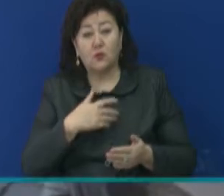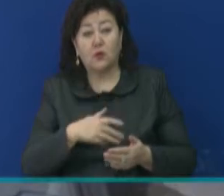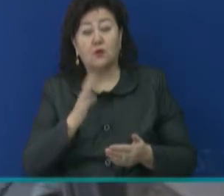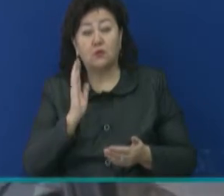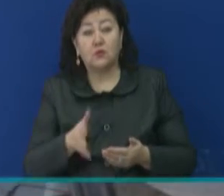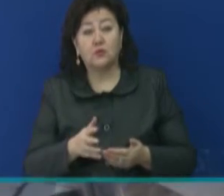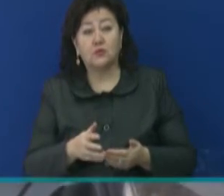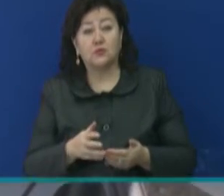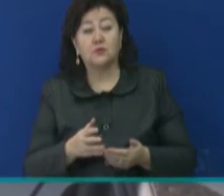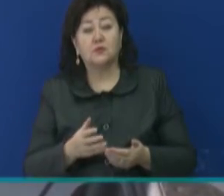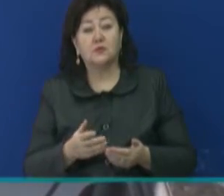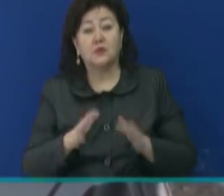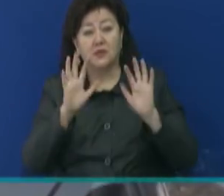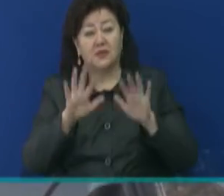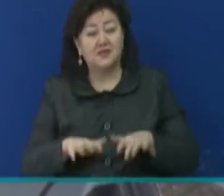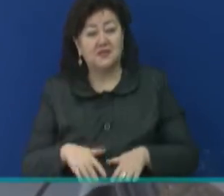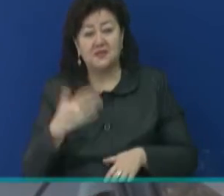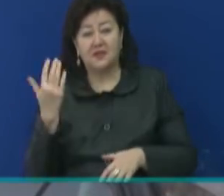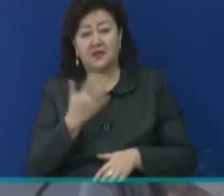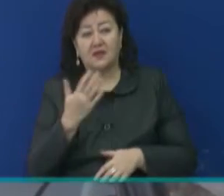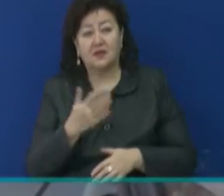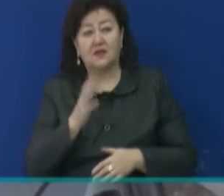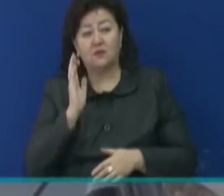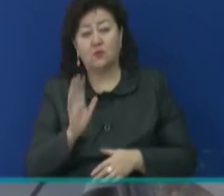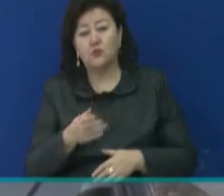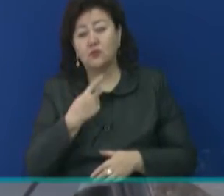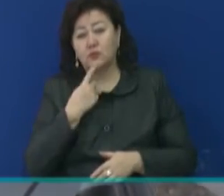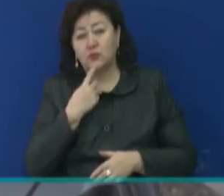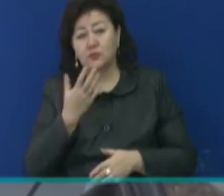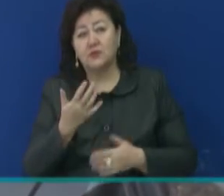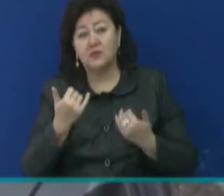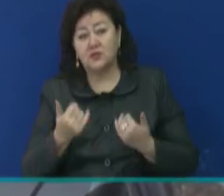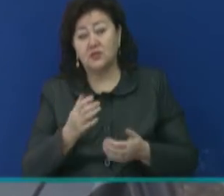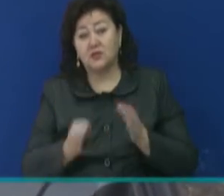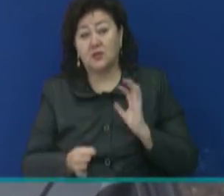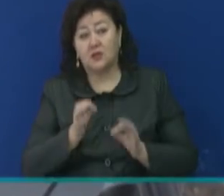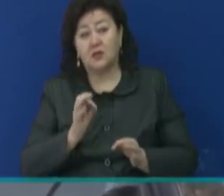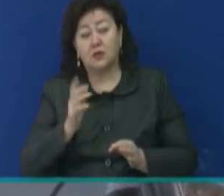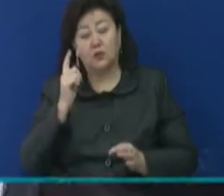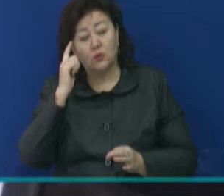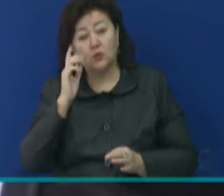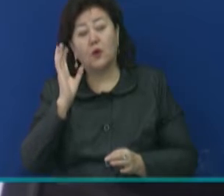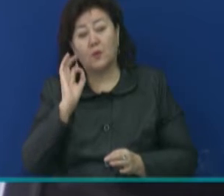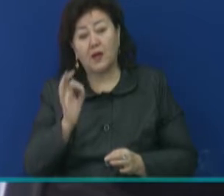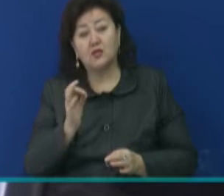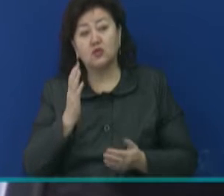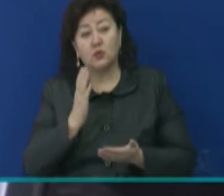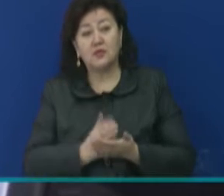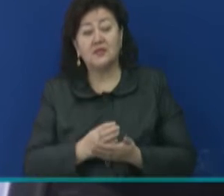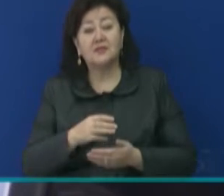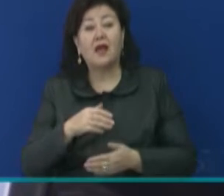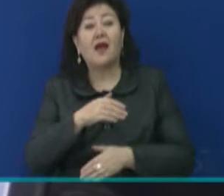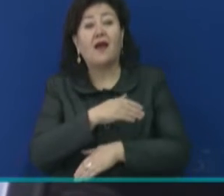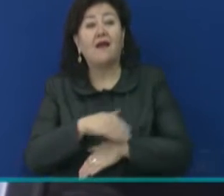наказанные из-за снега не видно Наверное с этим будут трудности сейчас пока нормально думаю правильно что есть разметка в